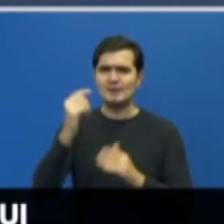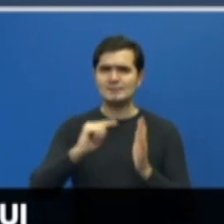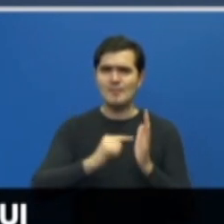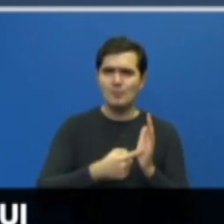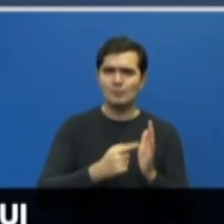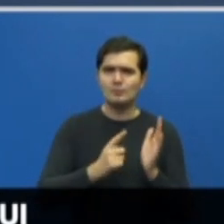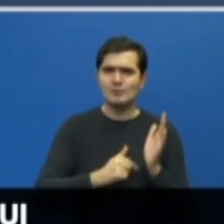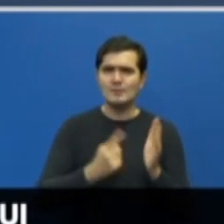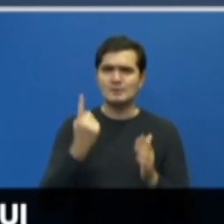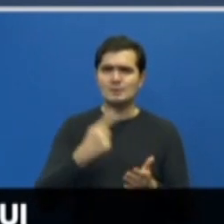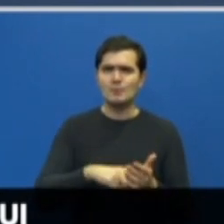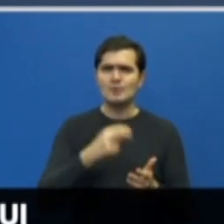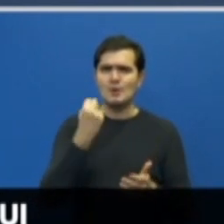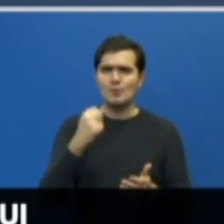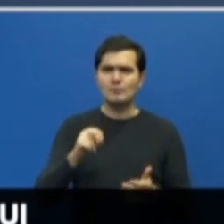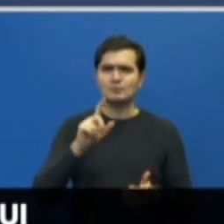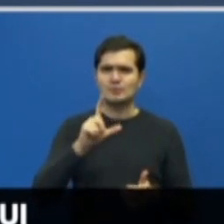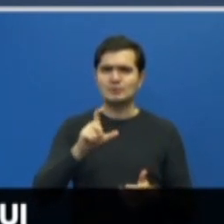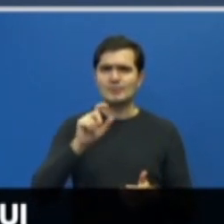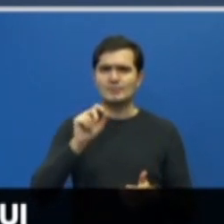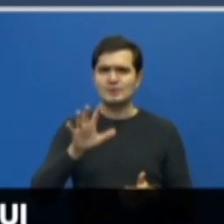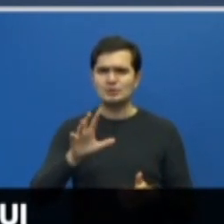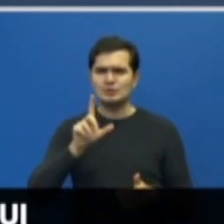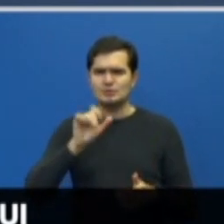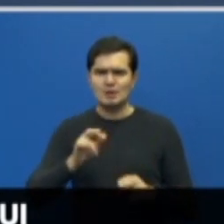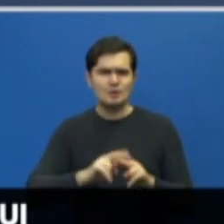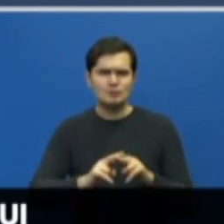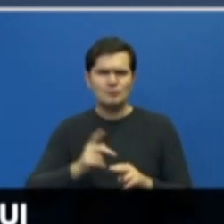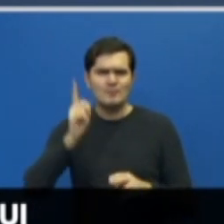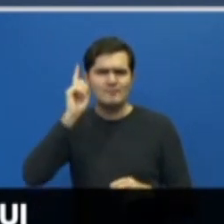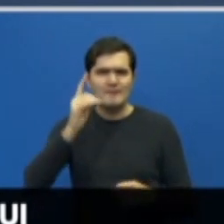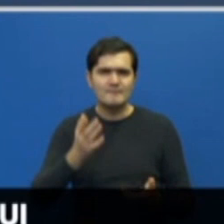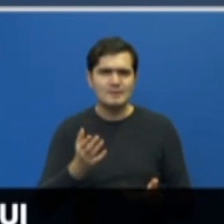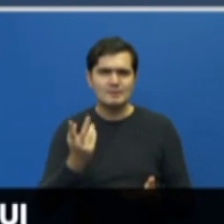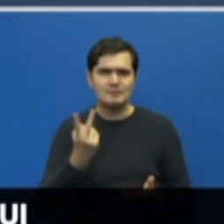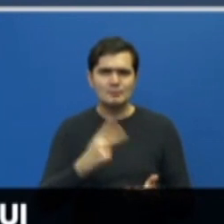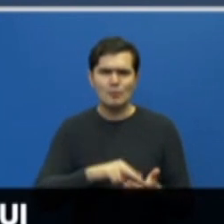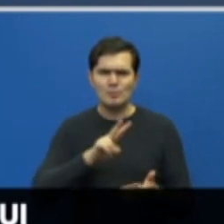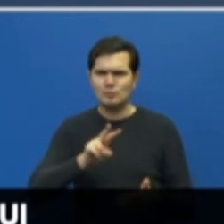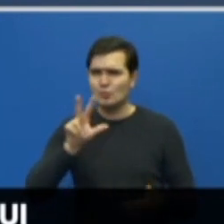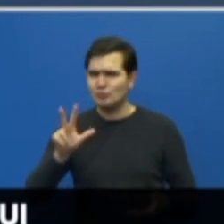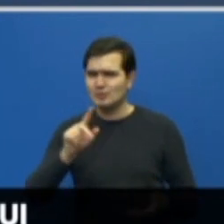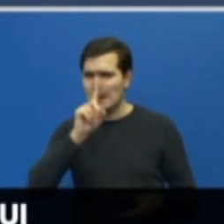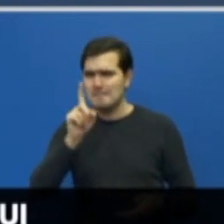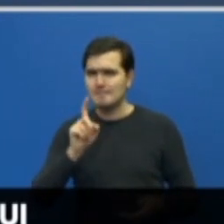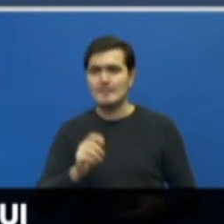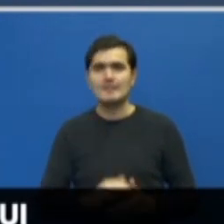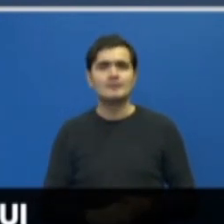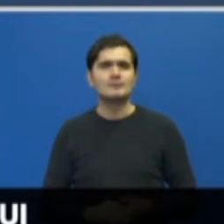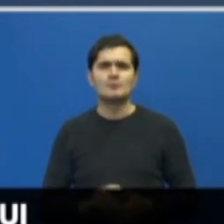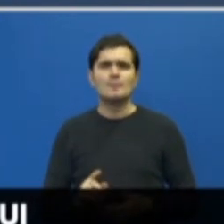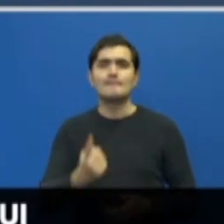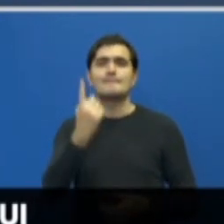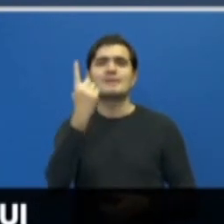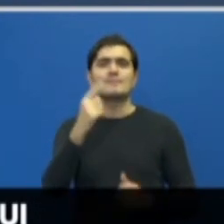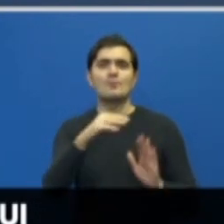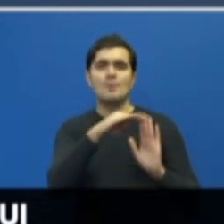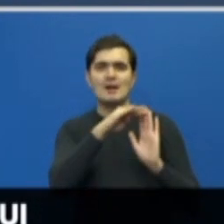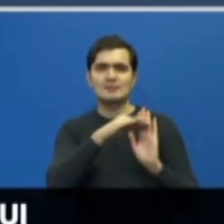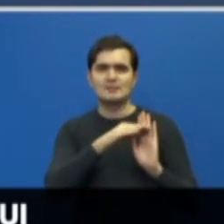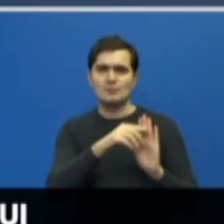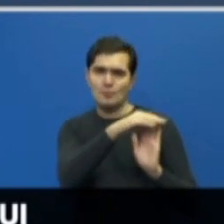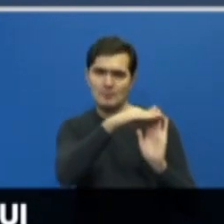1875 de lei. Este, la urmă, cum va fi de la 1 ianuarie 2023? În primul și în primul rând, la primul articol citat